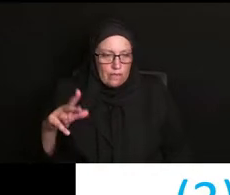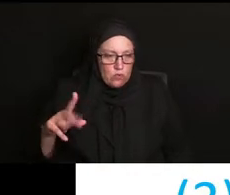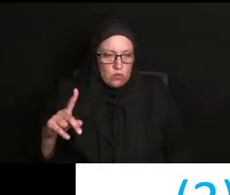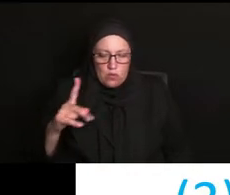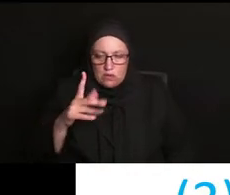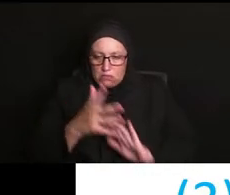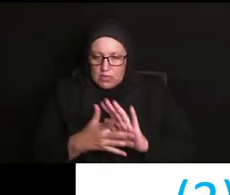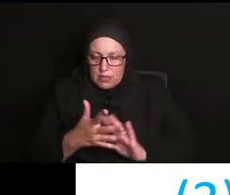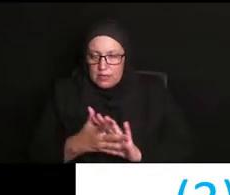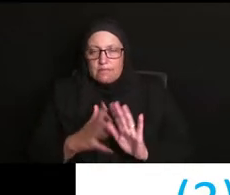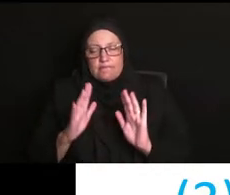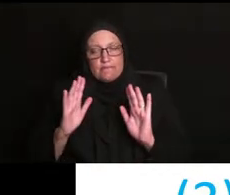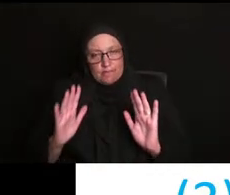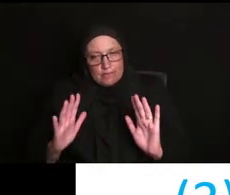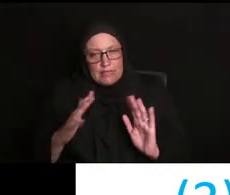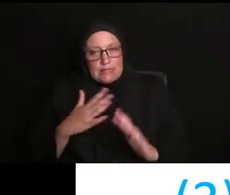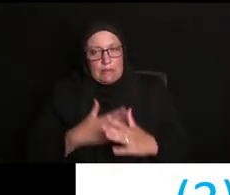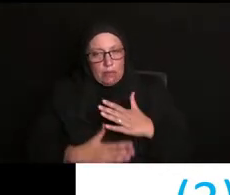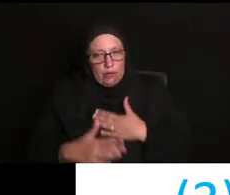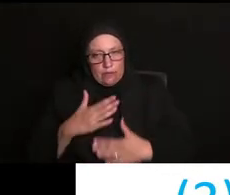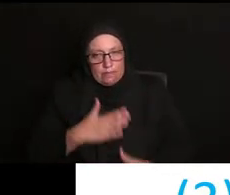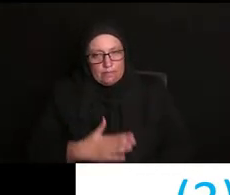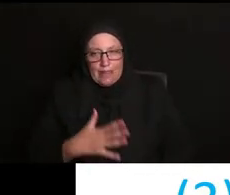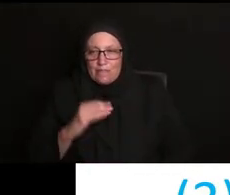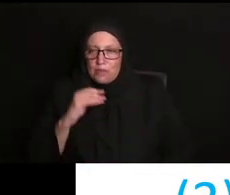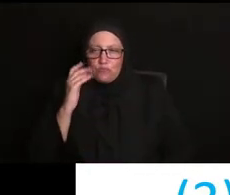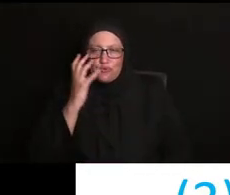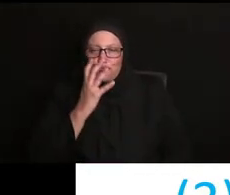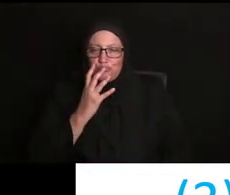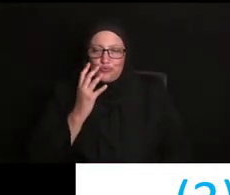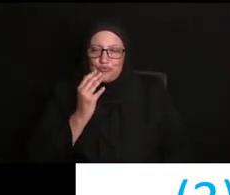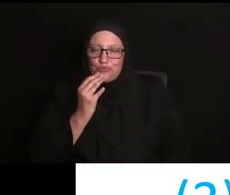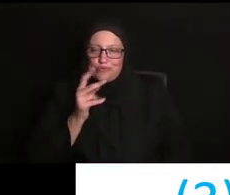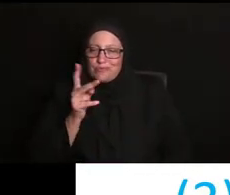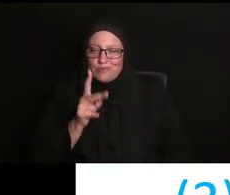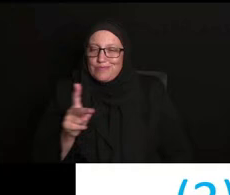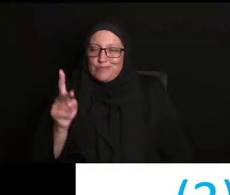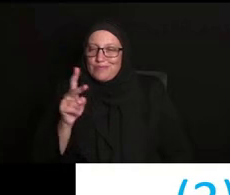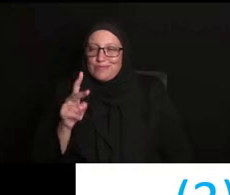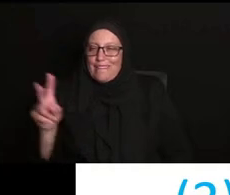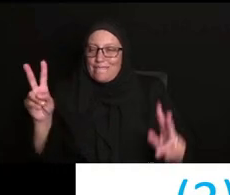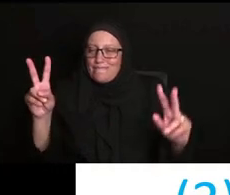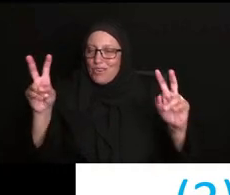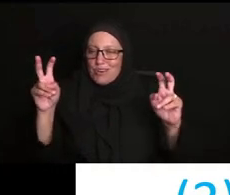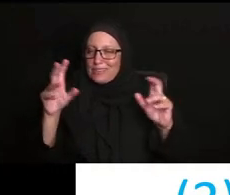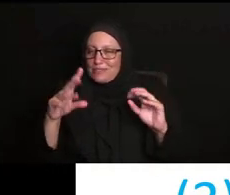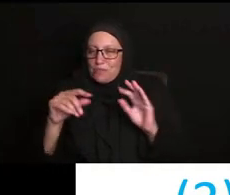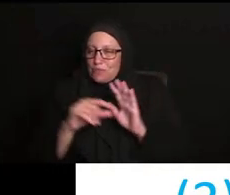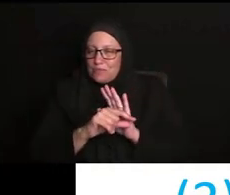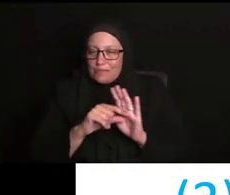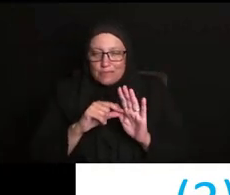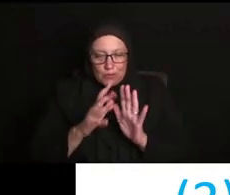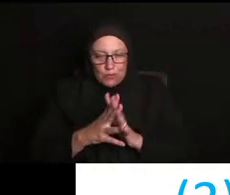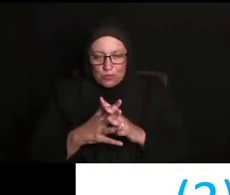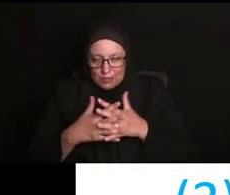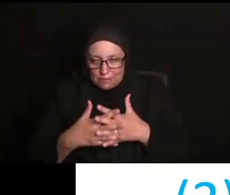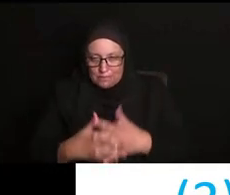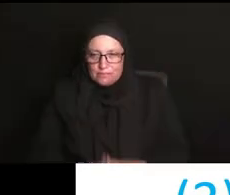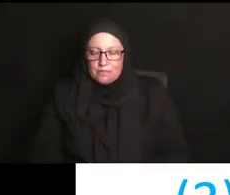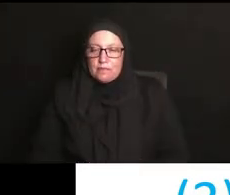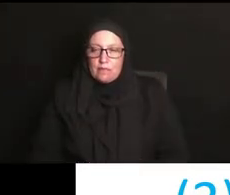We have a very oft-repeated phrase in the Qur'an, وَعَلَى اللَّهِ